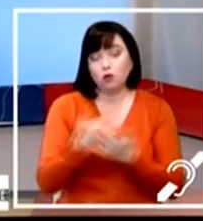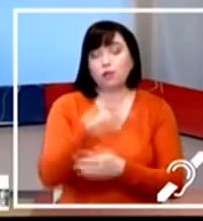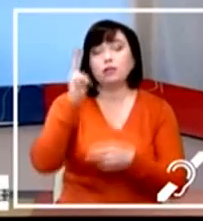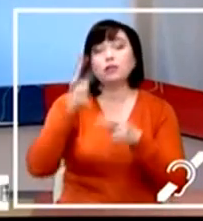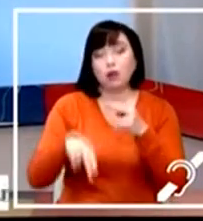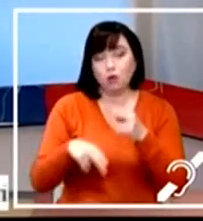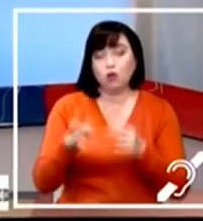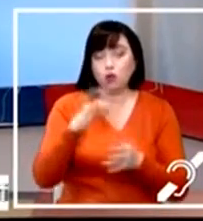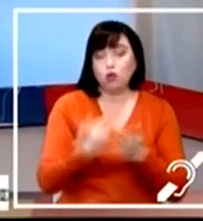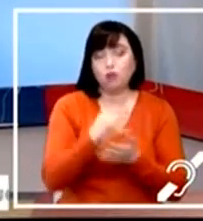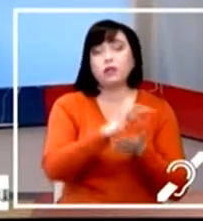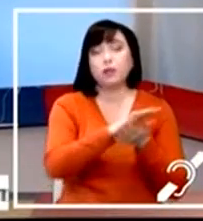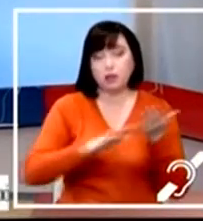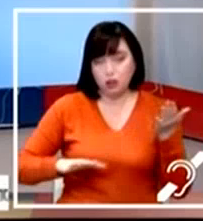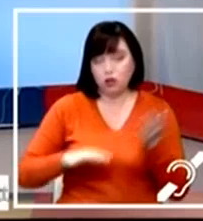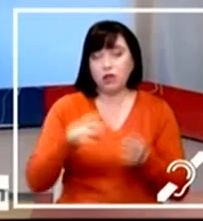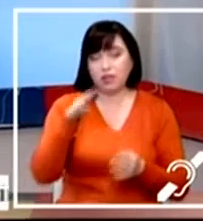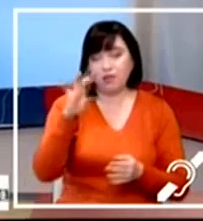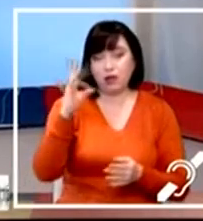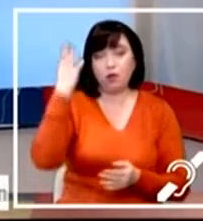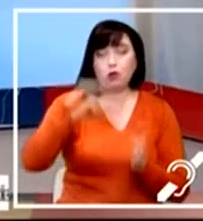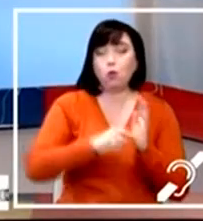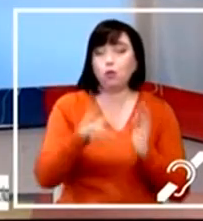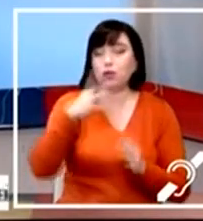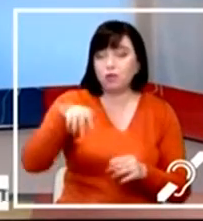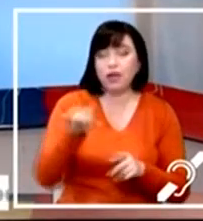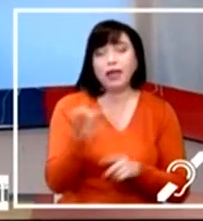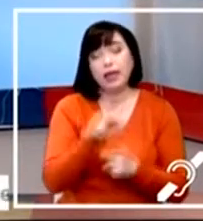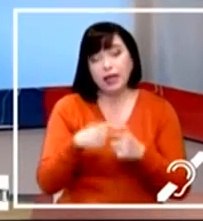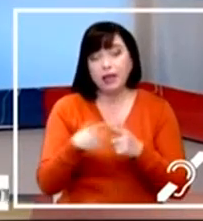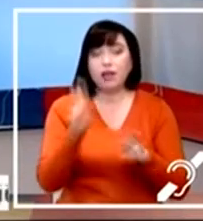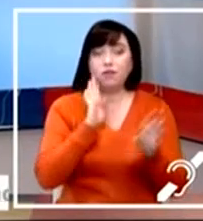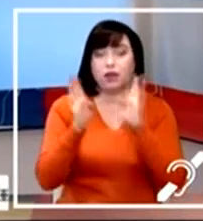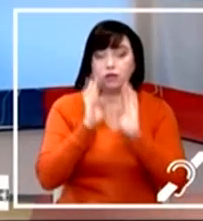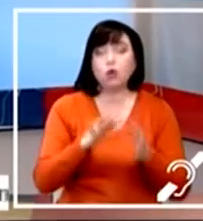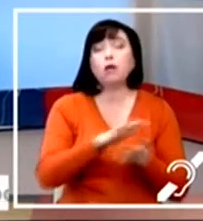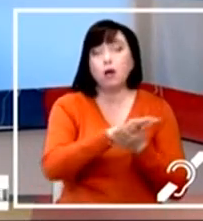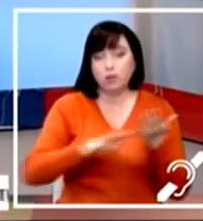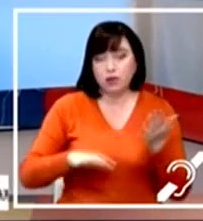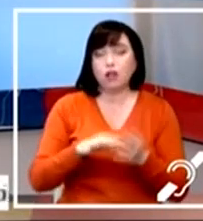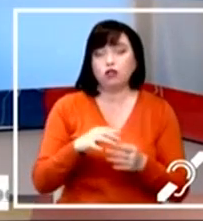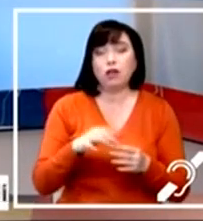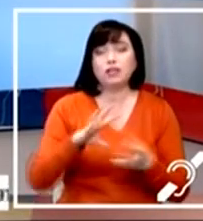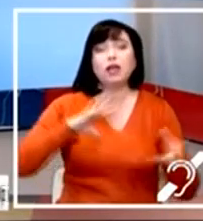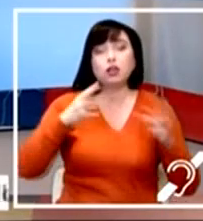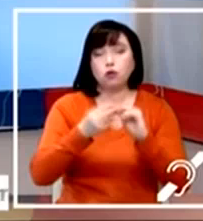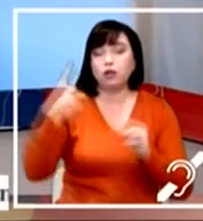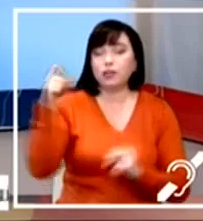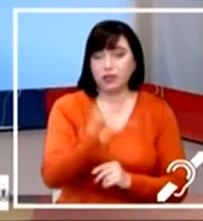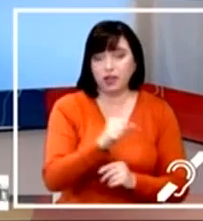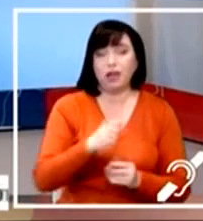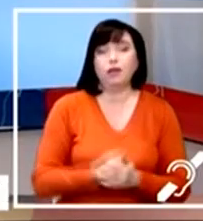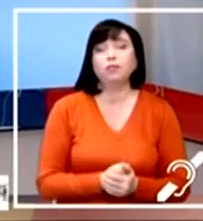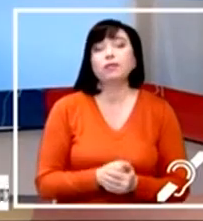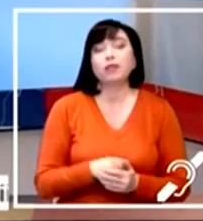Telejurnalul a ajuns la final, dar știrile noastre continuă pe tvremoldova.md și pe pagina noastră de Facebook. Urmează retrospectiva săptămânii cu